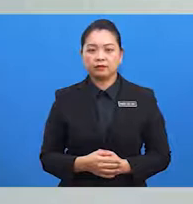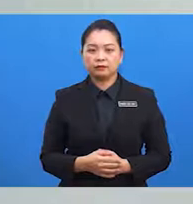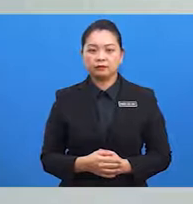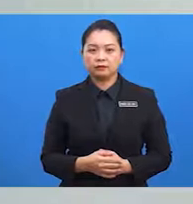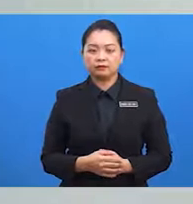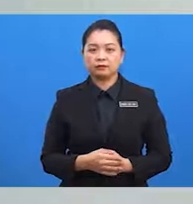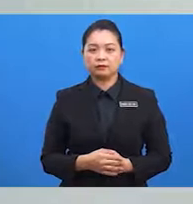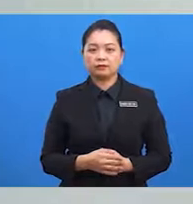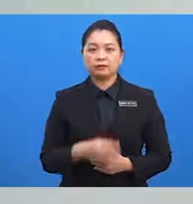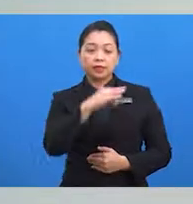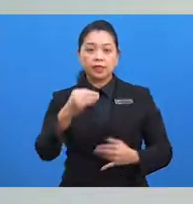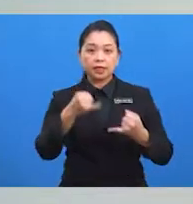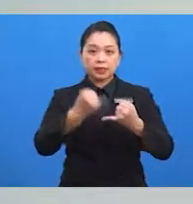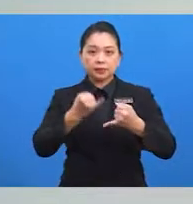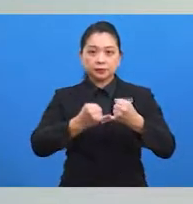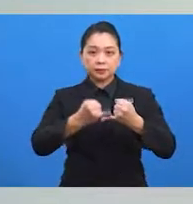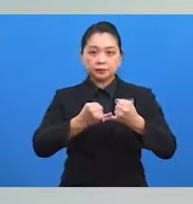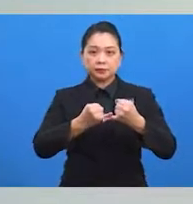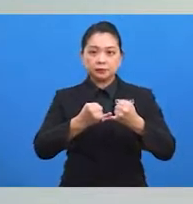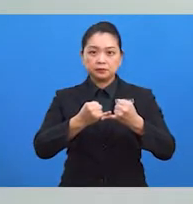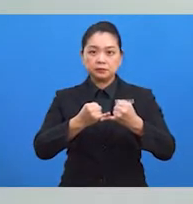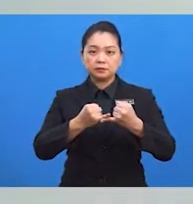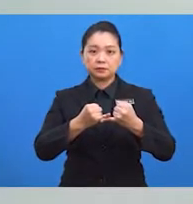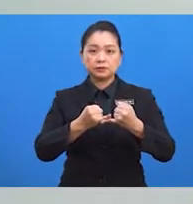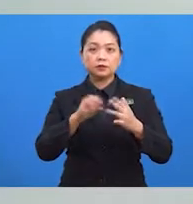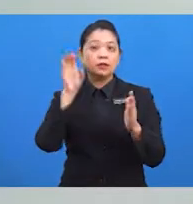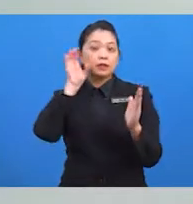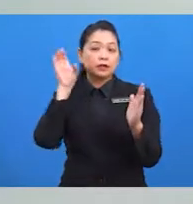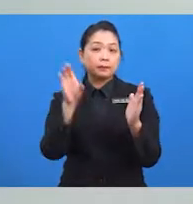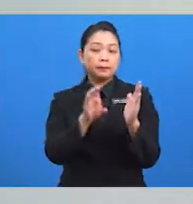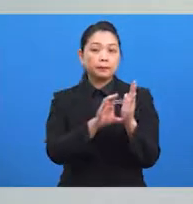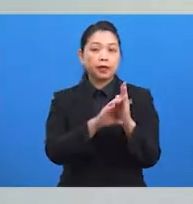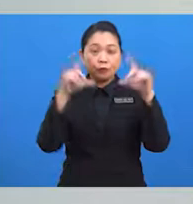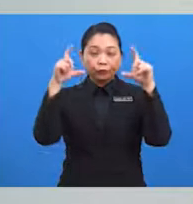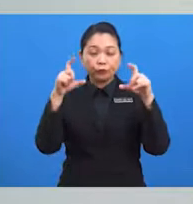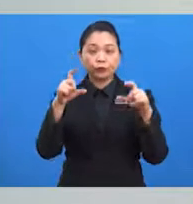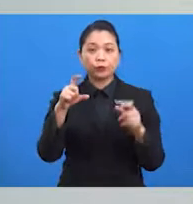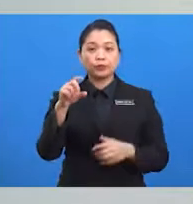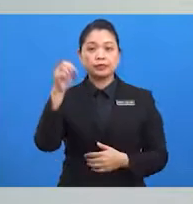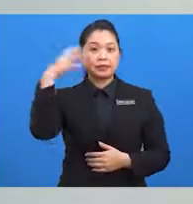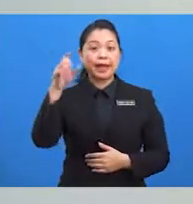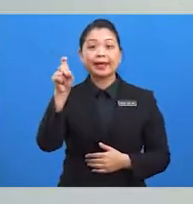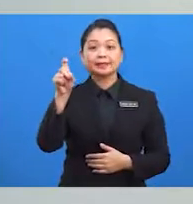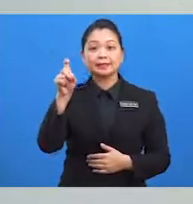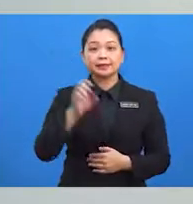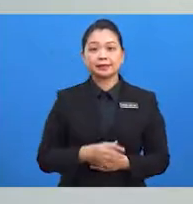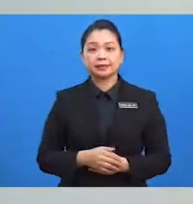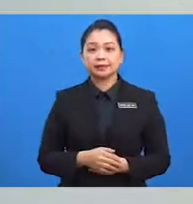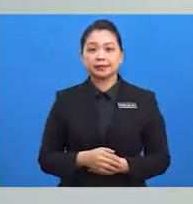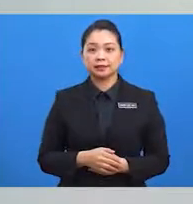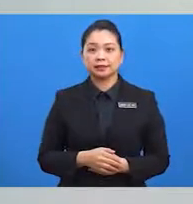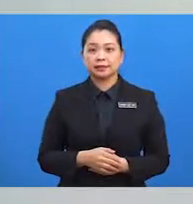dan terakhir gambar foto sinar-x sinar mengayun